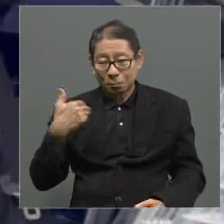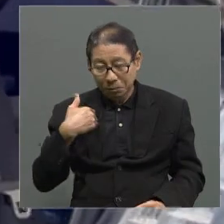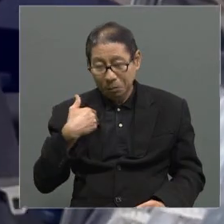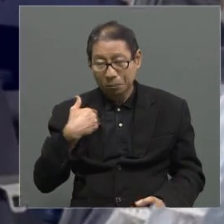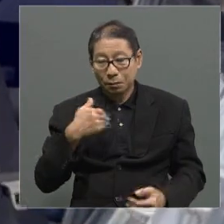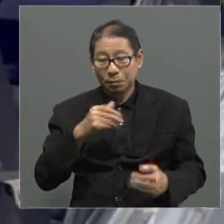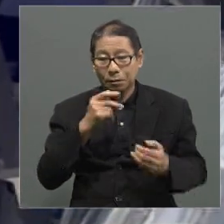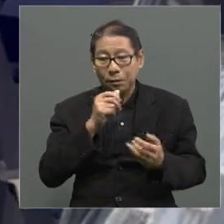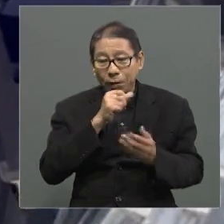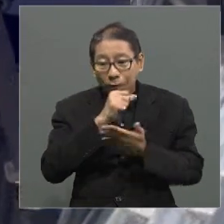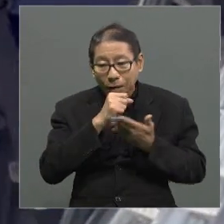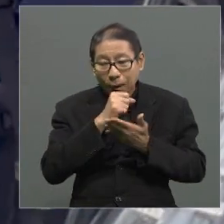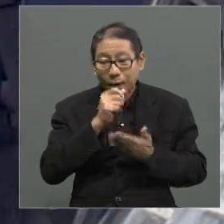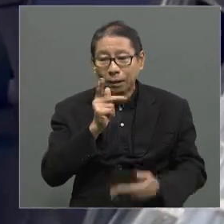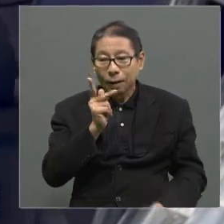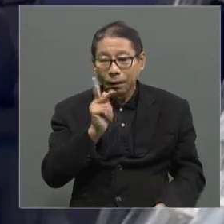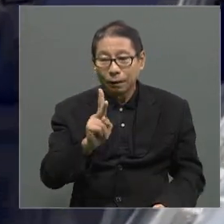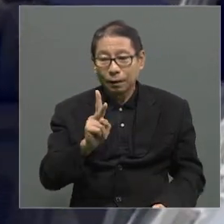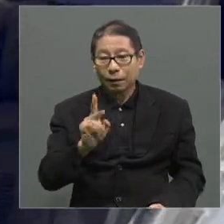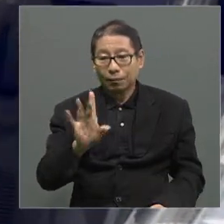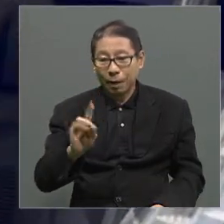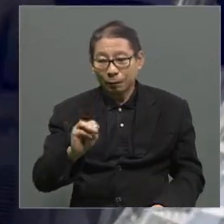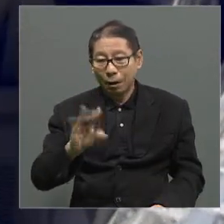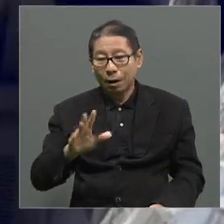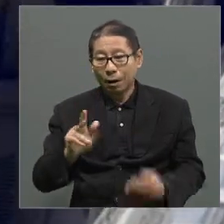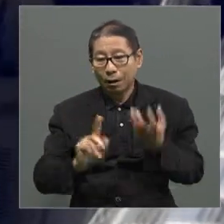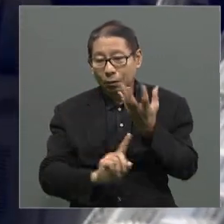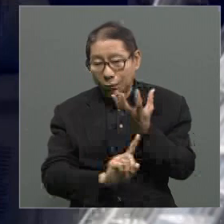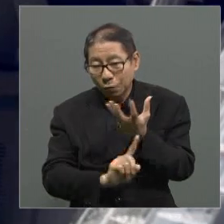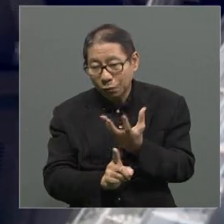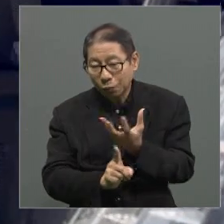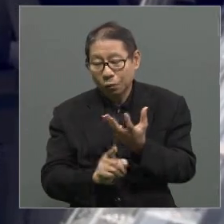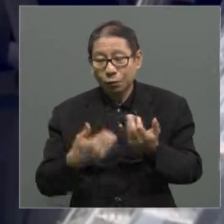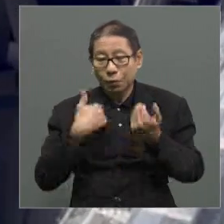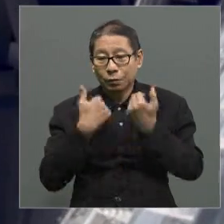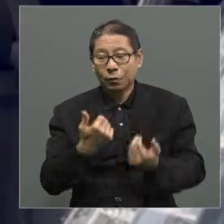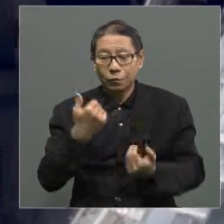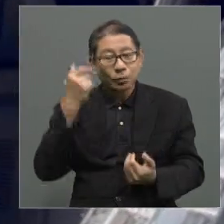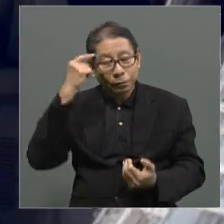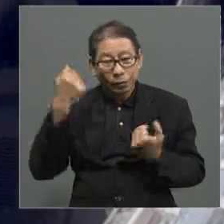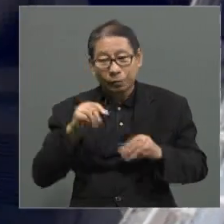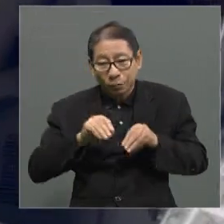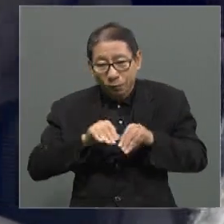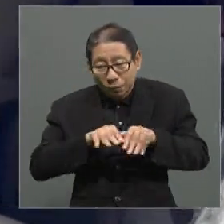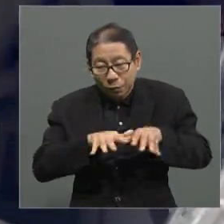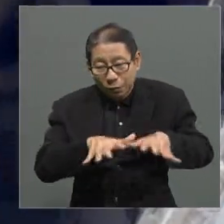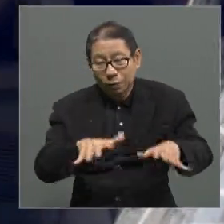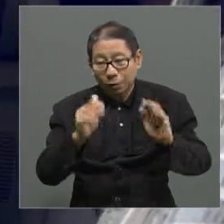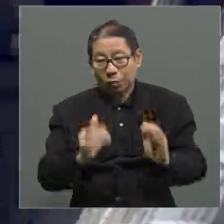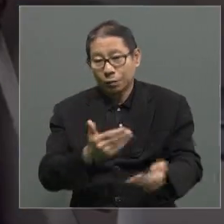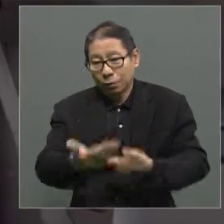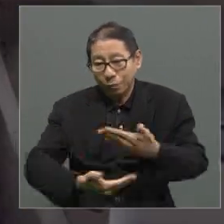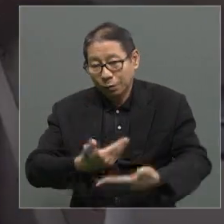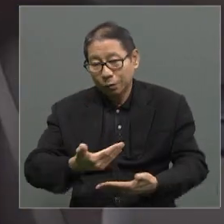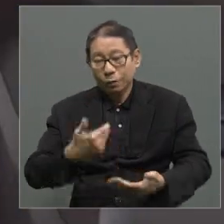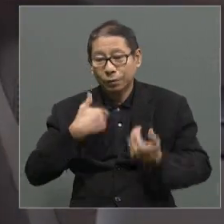เคตามีนอีก 5กระสอบรวม 85กกนะคะหลังจากนี้เนี่ยเจ้าหน้าที่จะขยายผลไปถึงกลุ่มลูกค้าผู้สั่ง